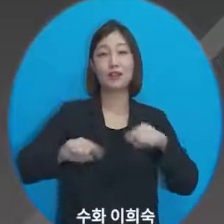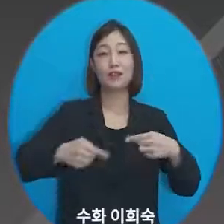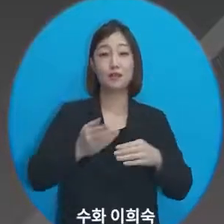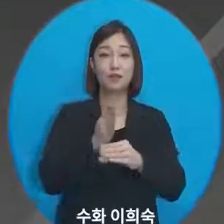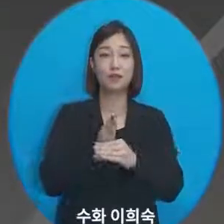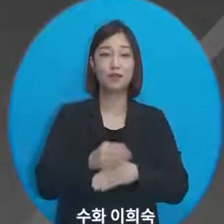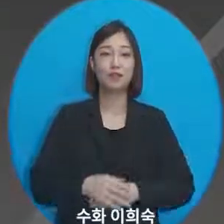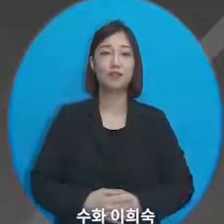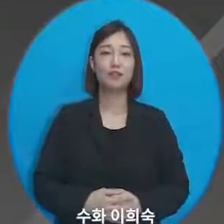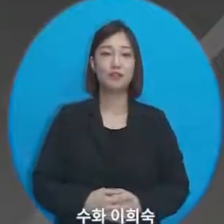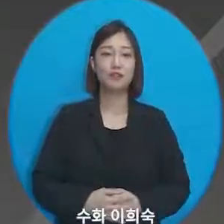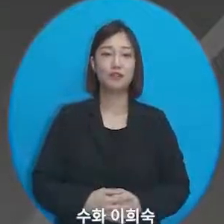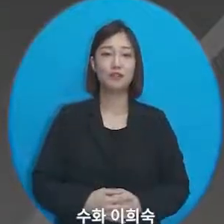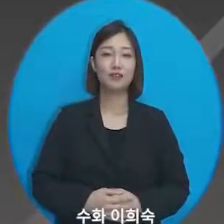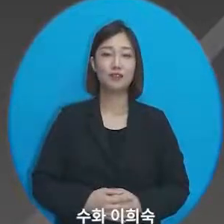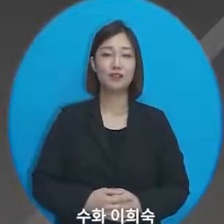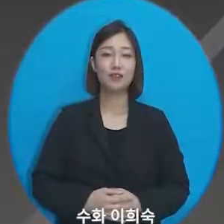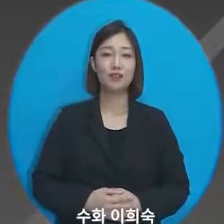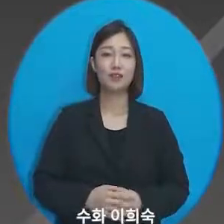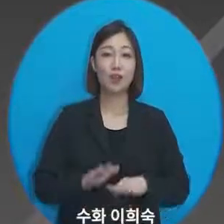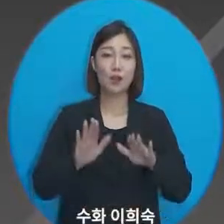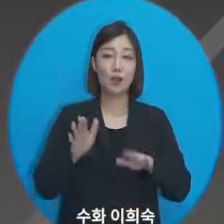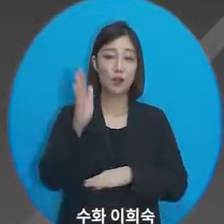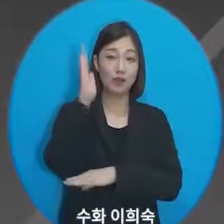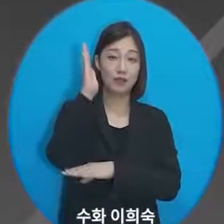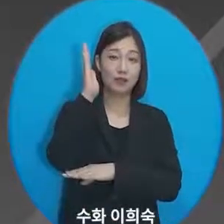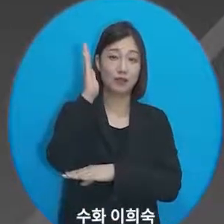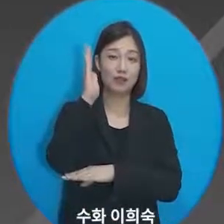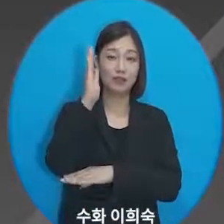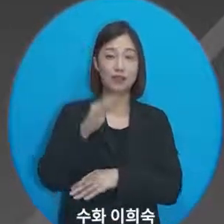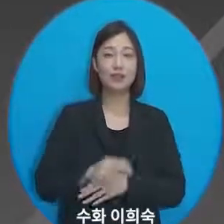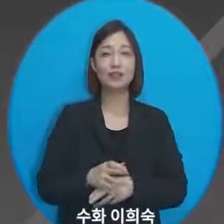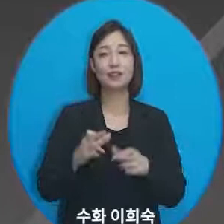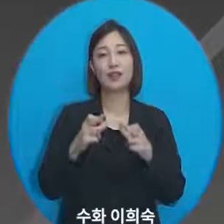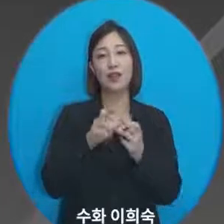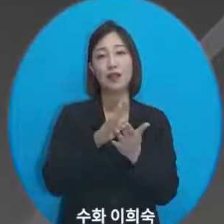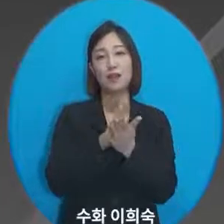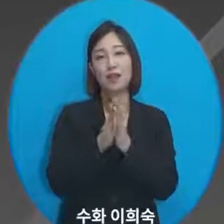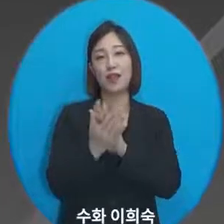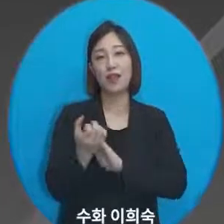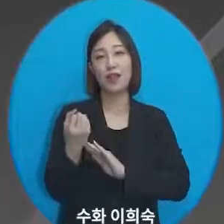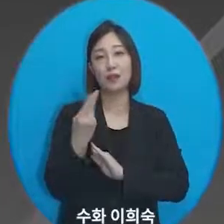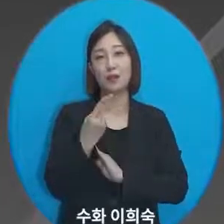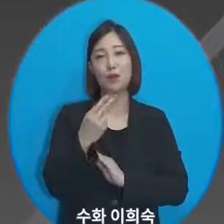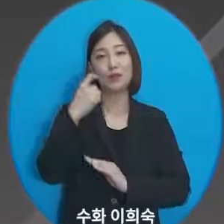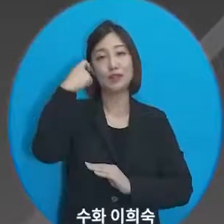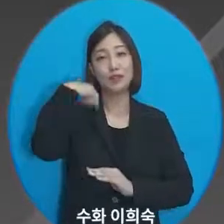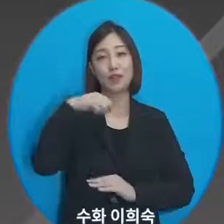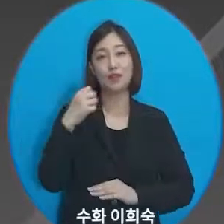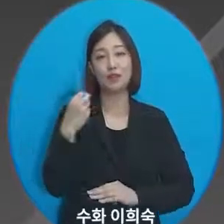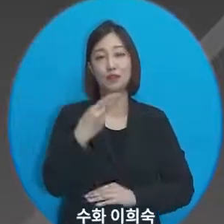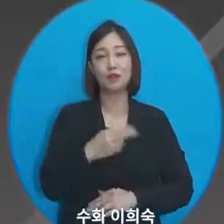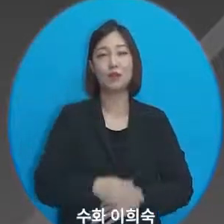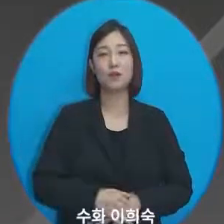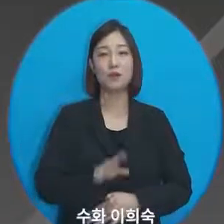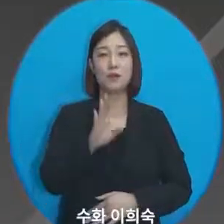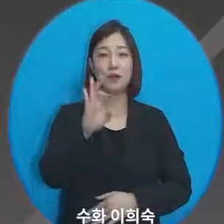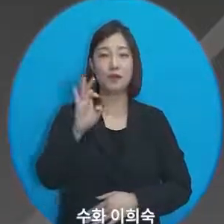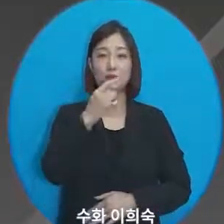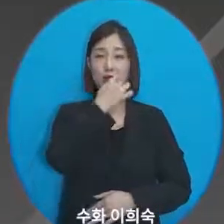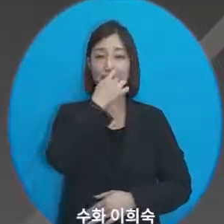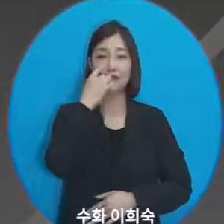있습니다. 오늘 시간에는 뭐 장애 개념의 변화, 접근성의 개념, 그다음에 그 BF 인증